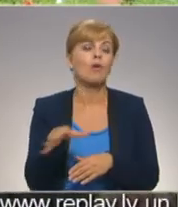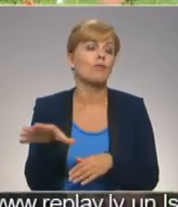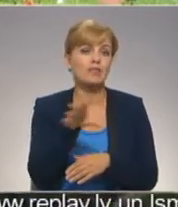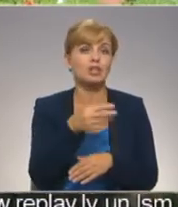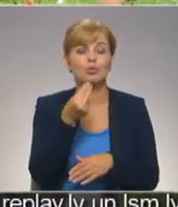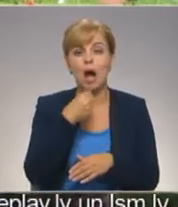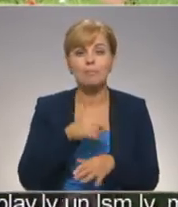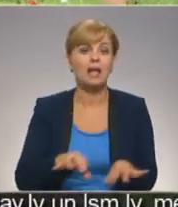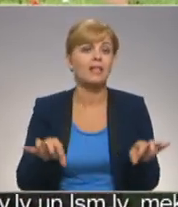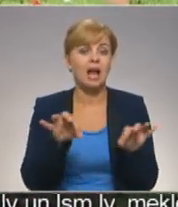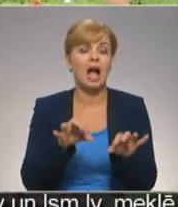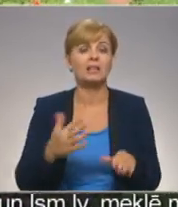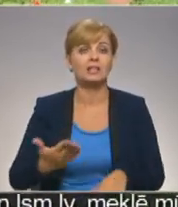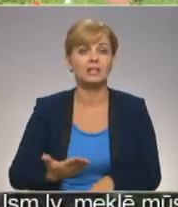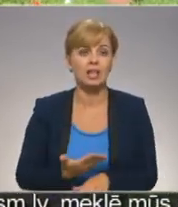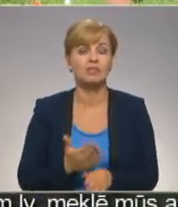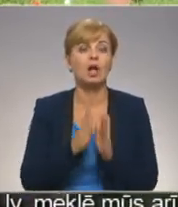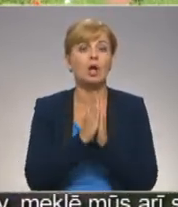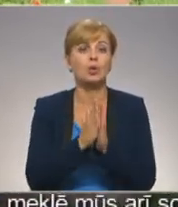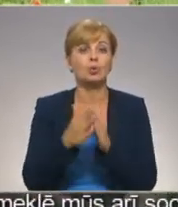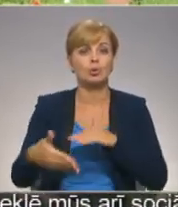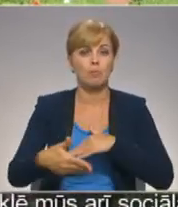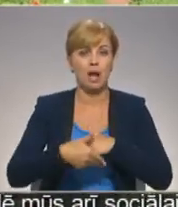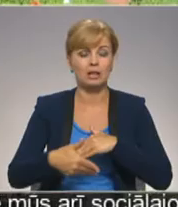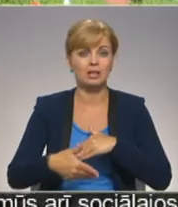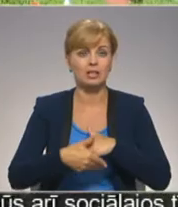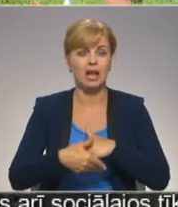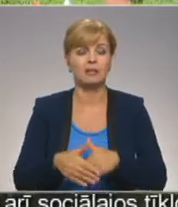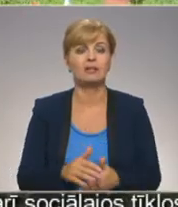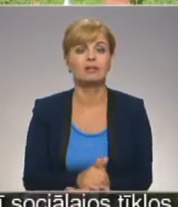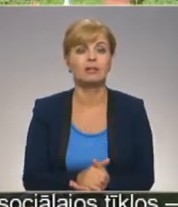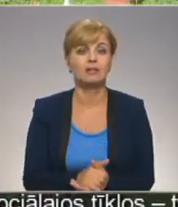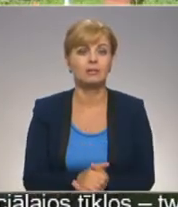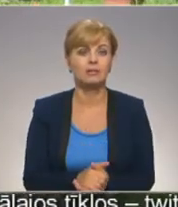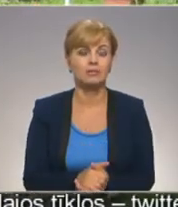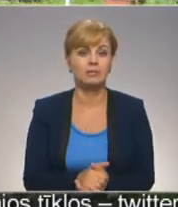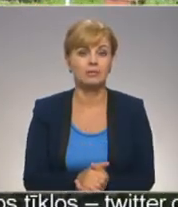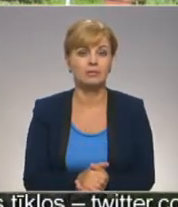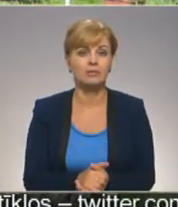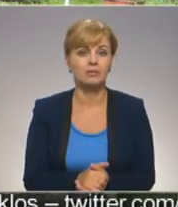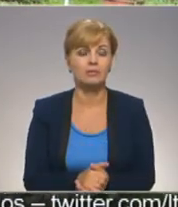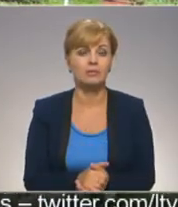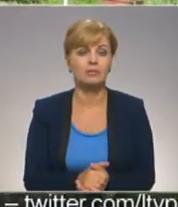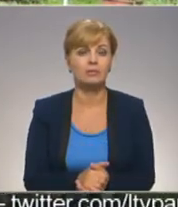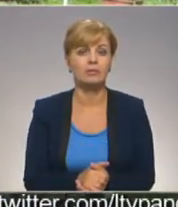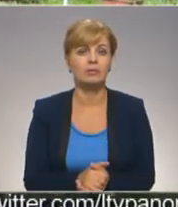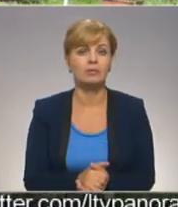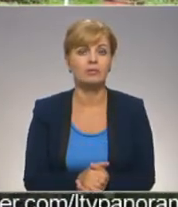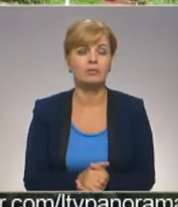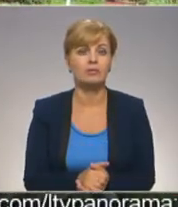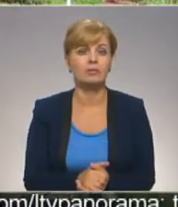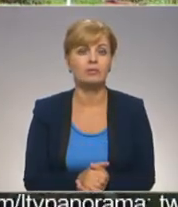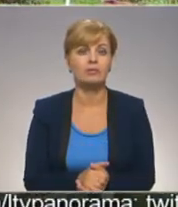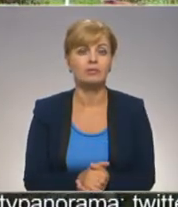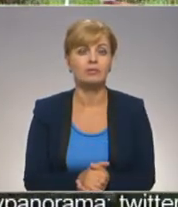nav vairs nekādas dzīves. Lūdzu, palīdziet. Pakārda pomidornie. I jāgadi, visu nes visi sjedāju. Nu, netu žizni,